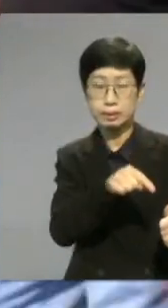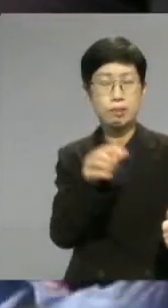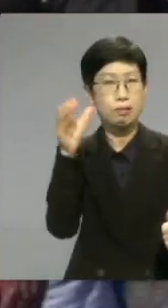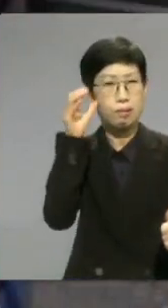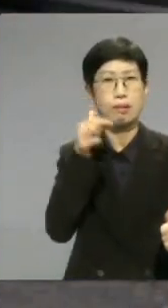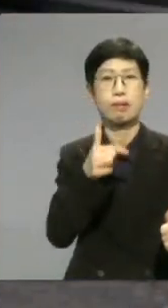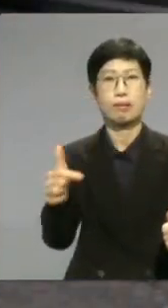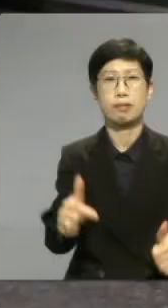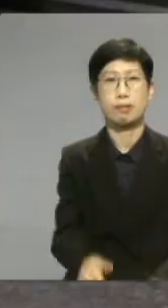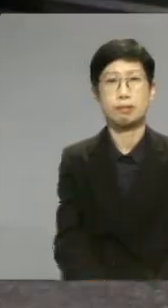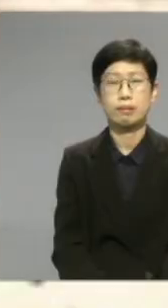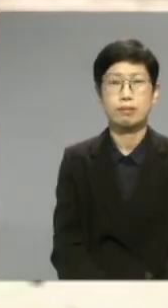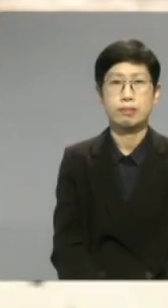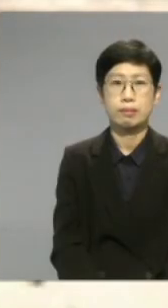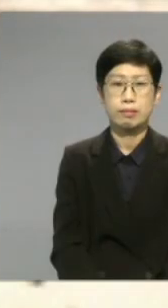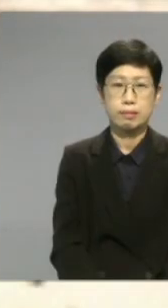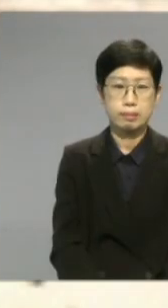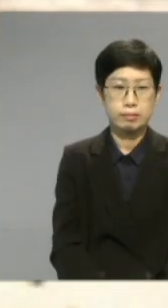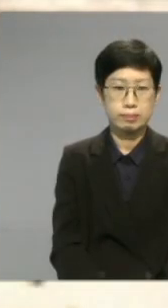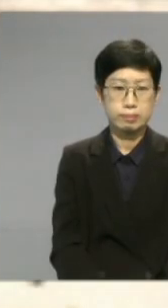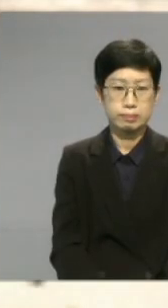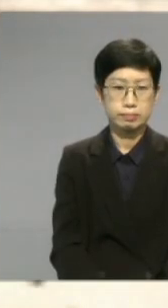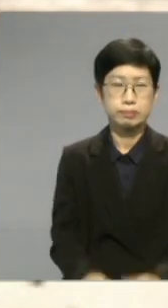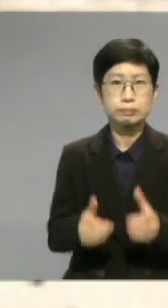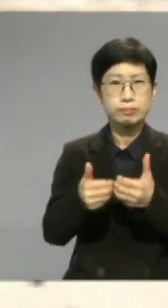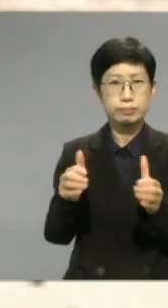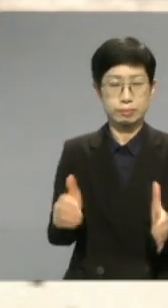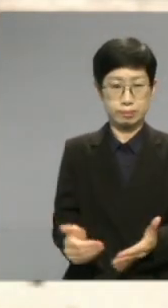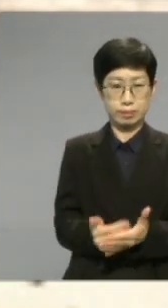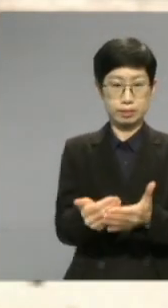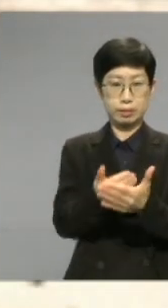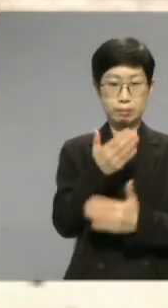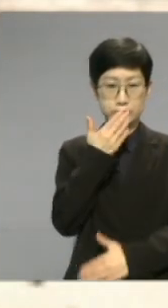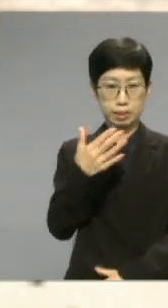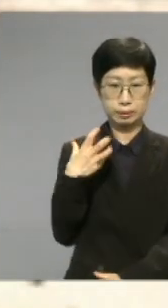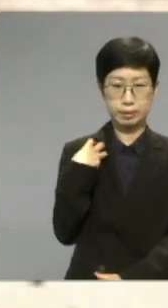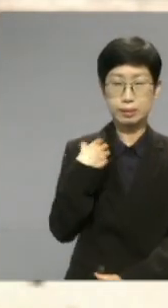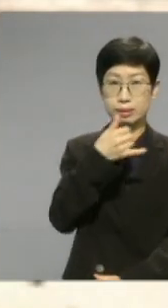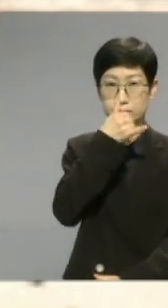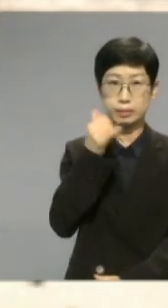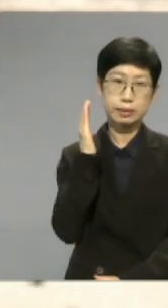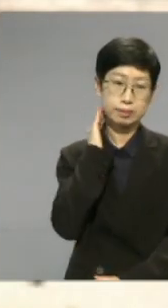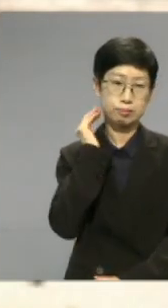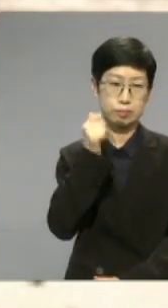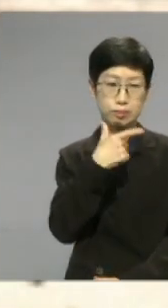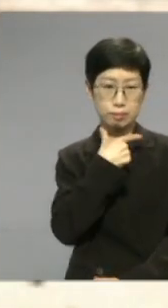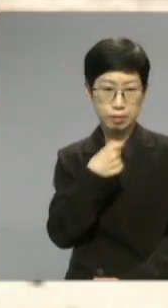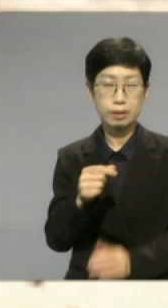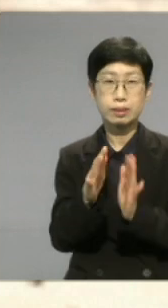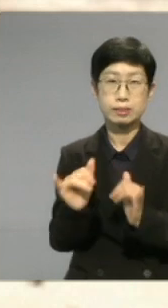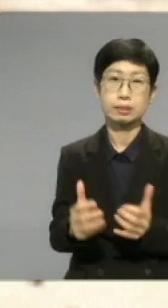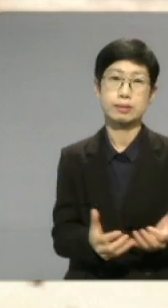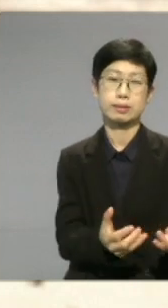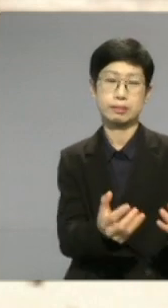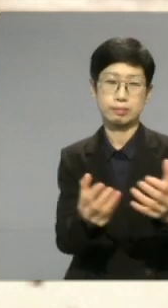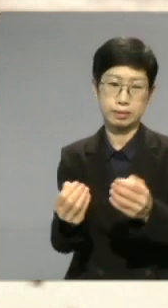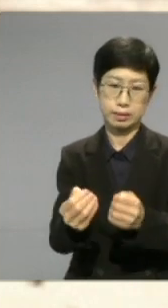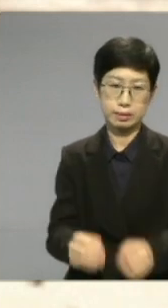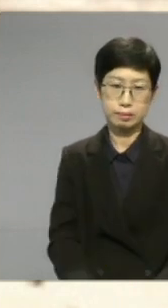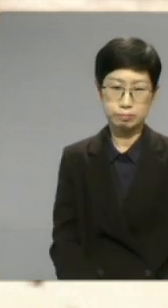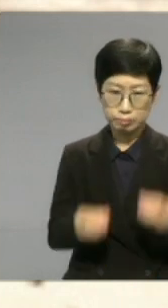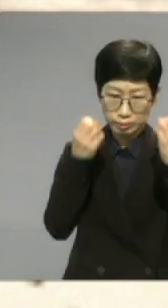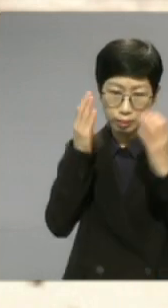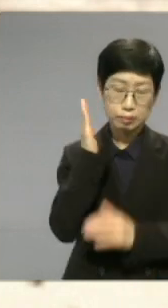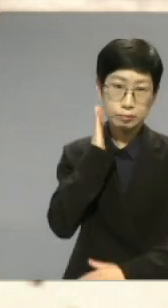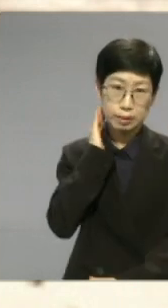수밖에 없었습니다. Hay muchas personas que necesitan de un presidente responsable y que